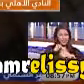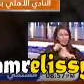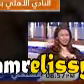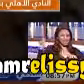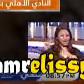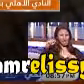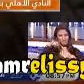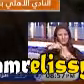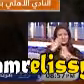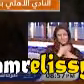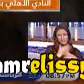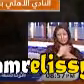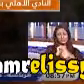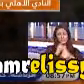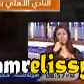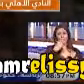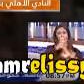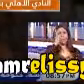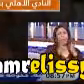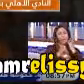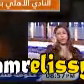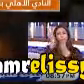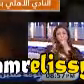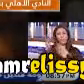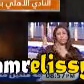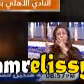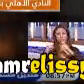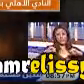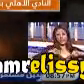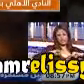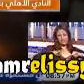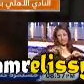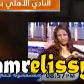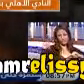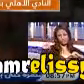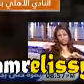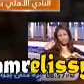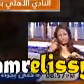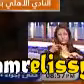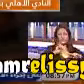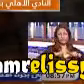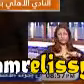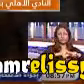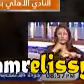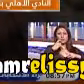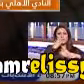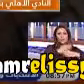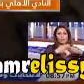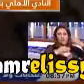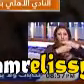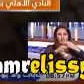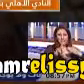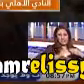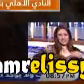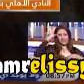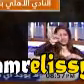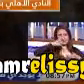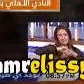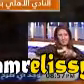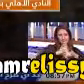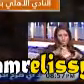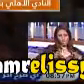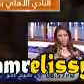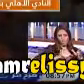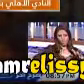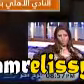بورسعيد اضرمت النيران اولا في نادي شرطه الجزيره ثم في مبنى الاتحاد المصري للكره